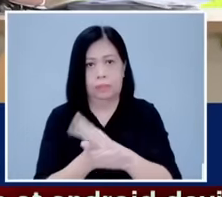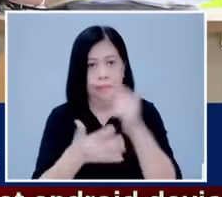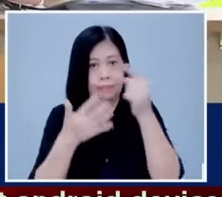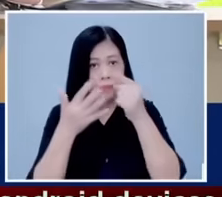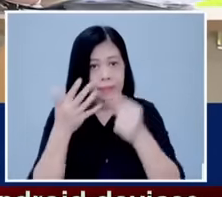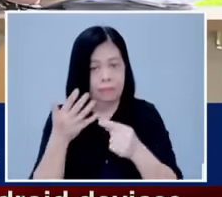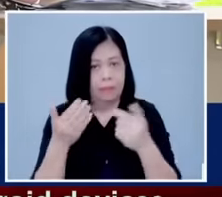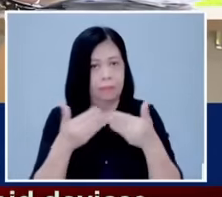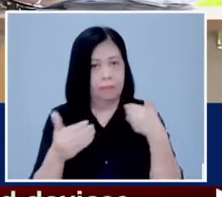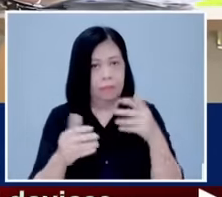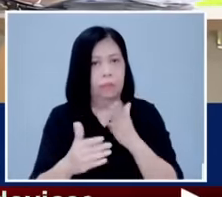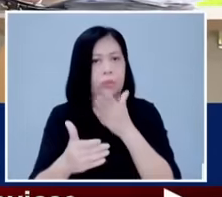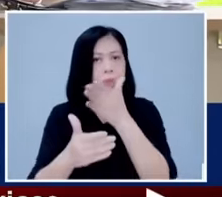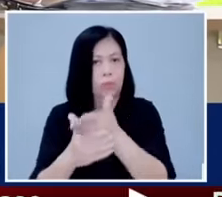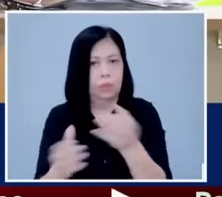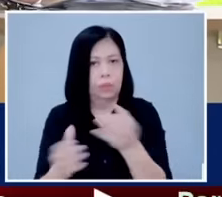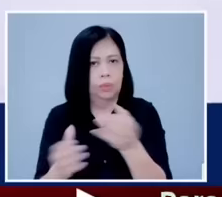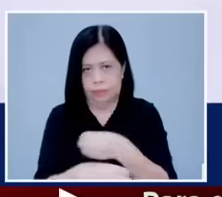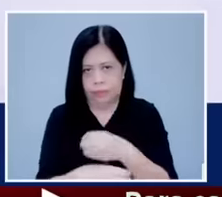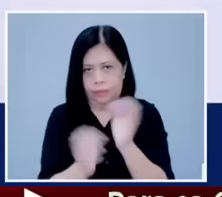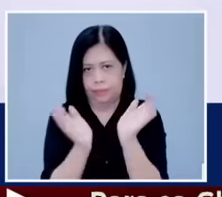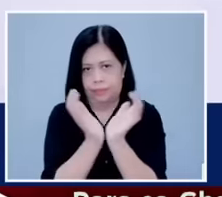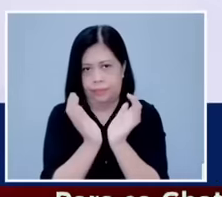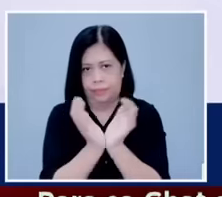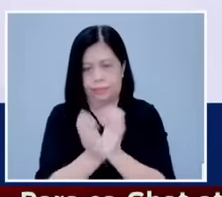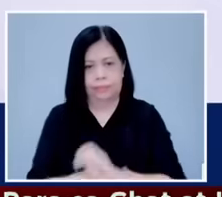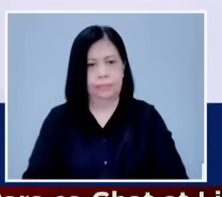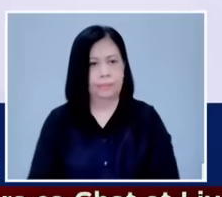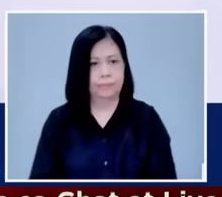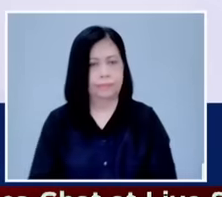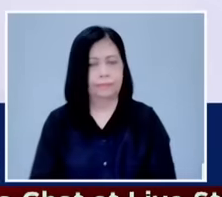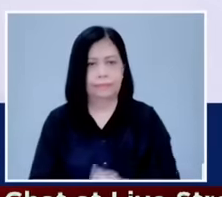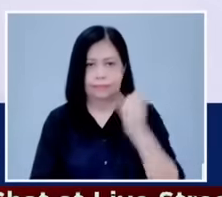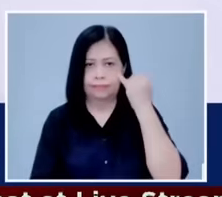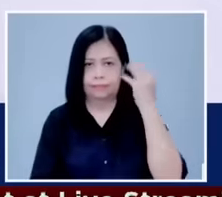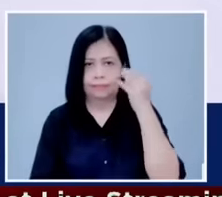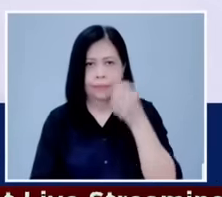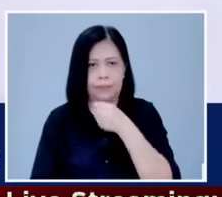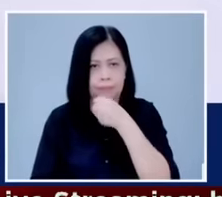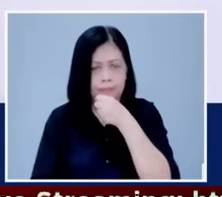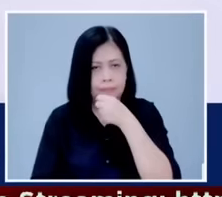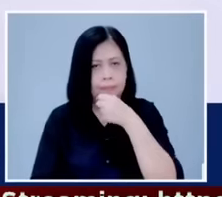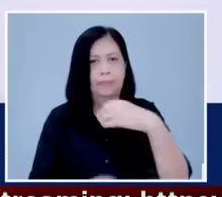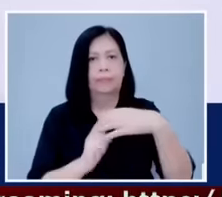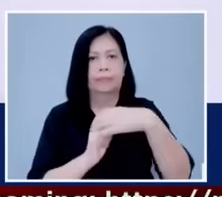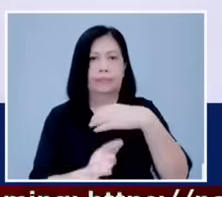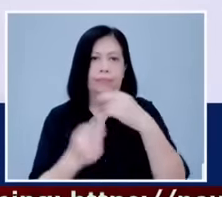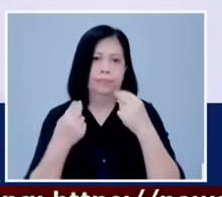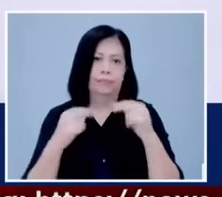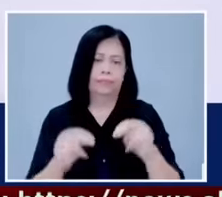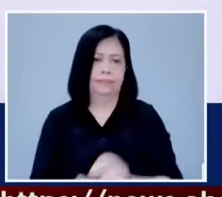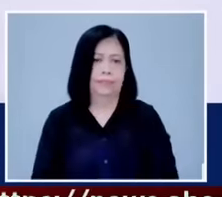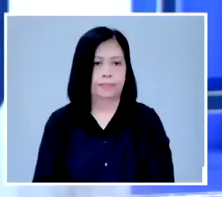bago magpunta sa kanilang mga opisina. Jervis Manahan, ABS-CBN News.